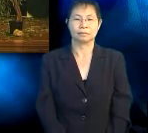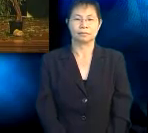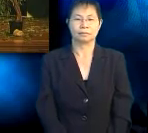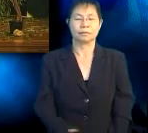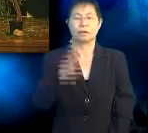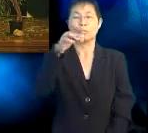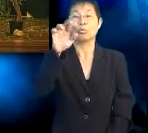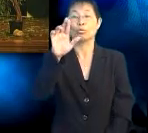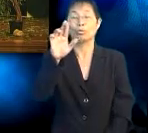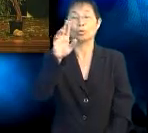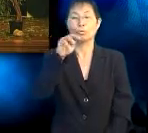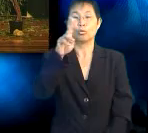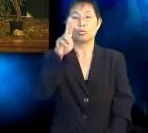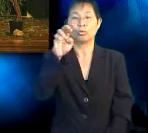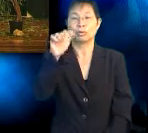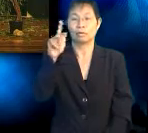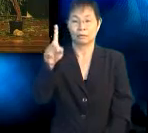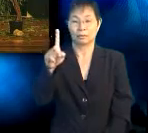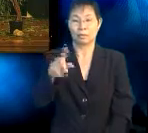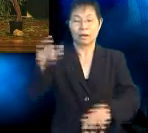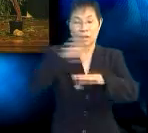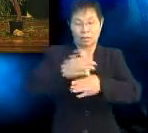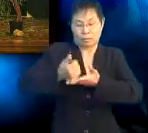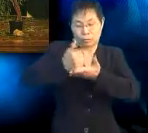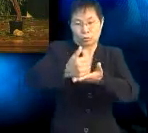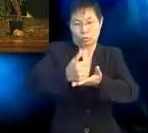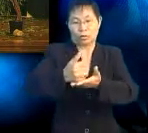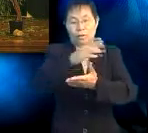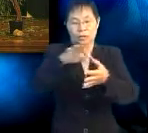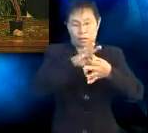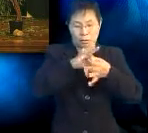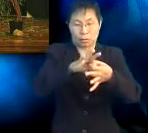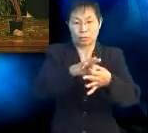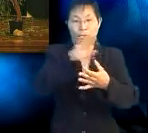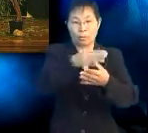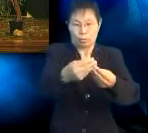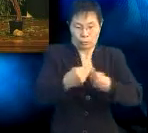Murad, di atas pertolongan dan kerjasama yang telah kamu berikan,